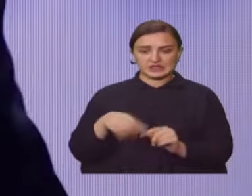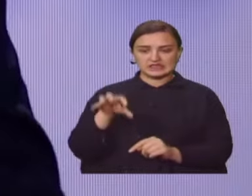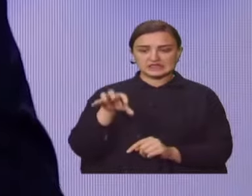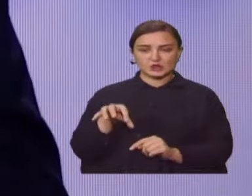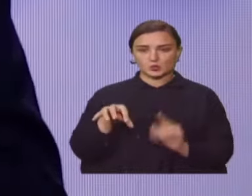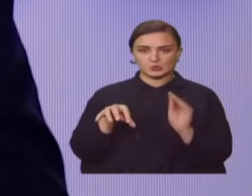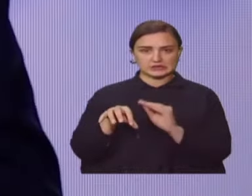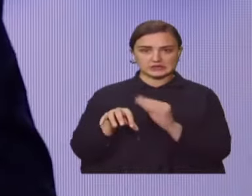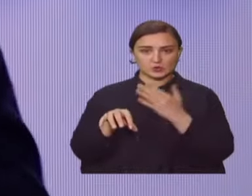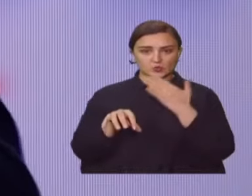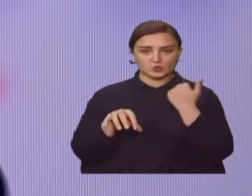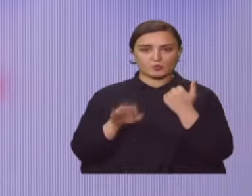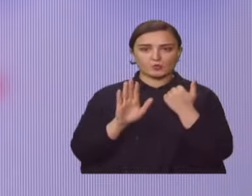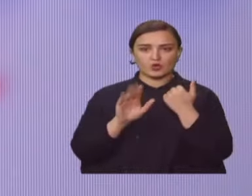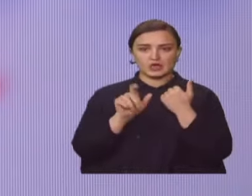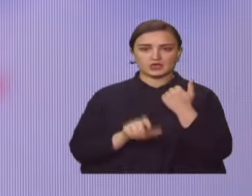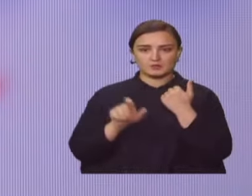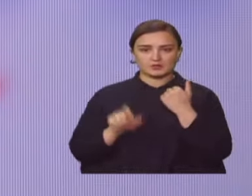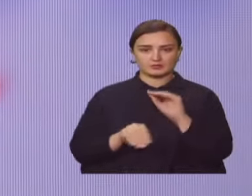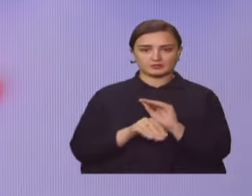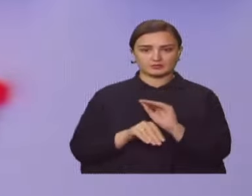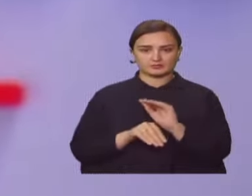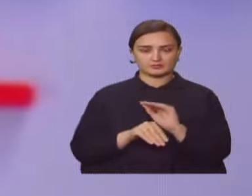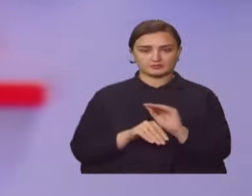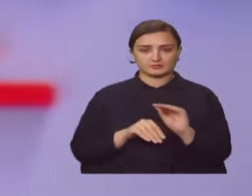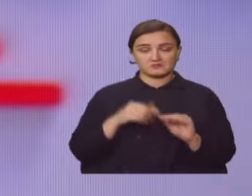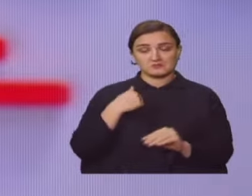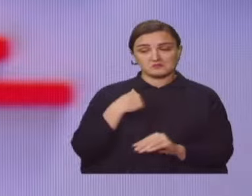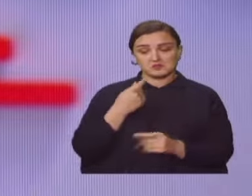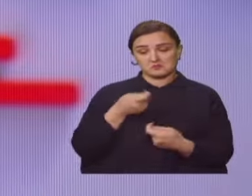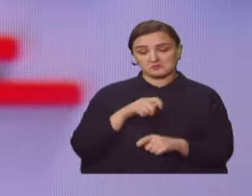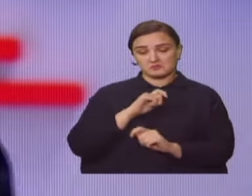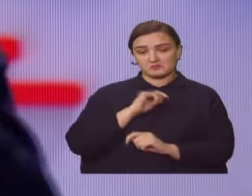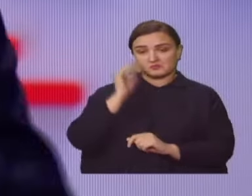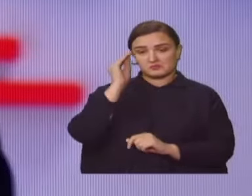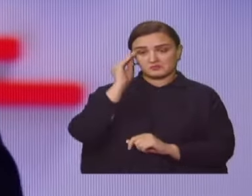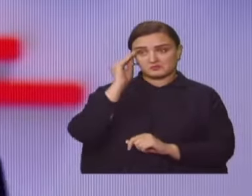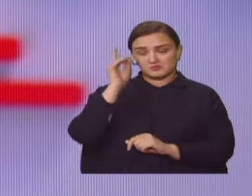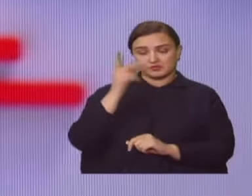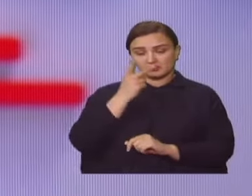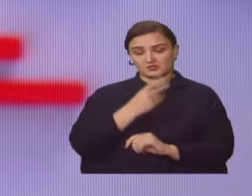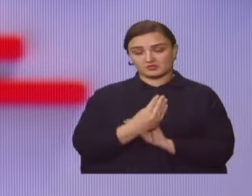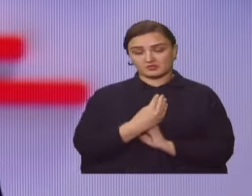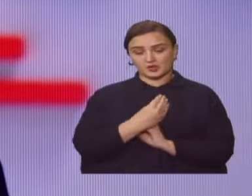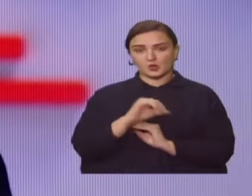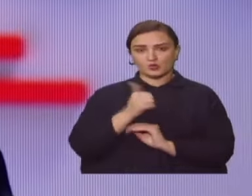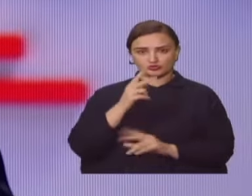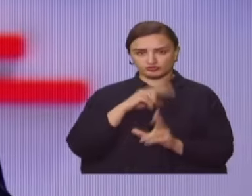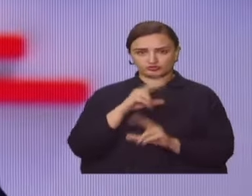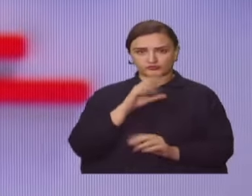თუმცა მეორე მხრიდან თუ შევხედავთ, ისინი ჩემი აზრით, მე ესეთი შტაბიჭდილება მიჩება, რომ ისინი ამას იღებენ როგორც ევროკავშირის